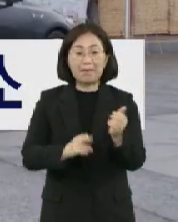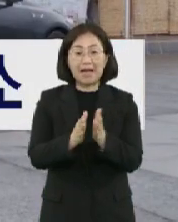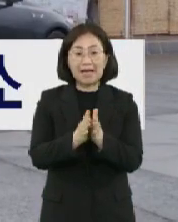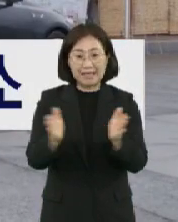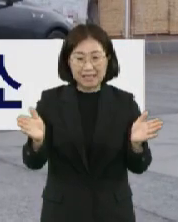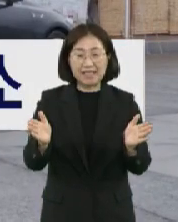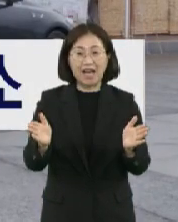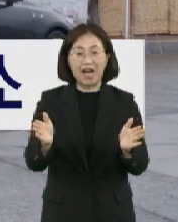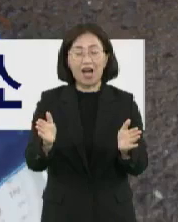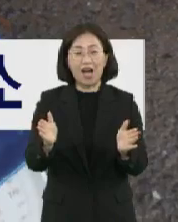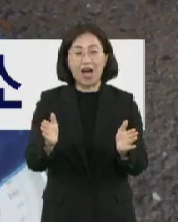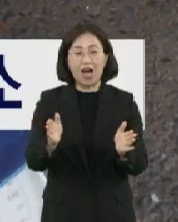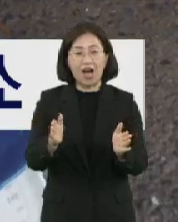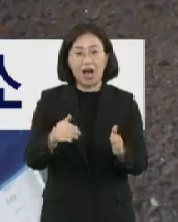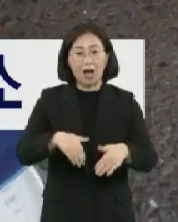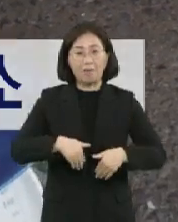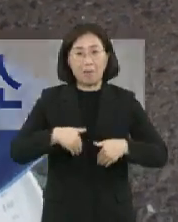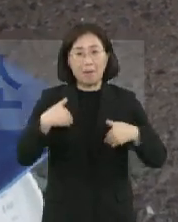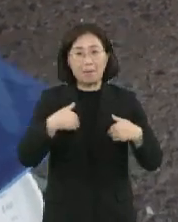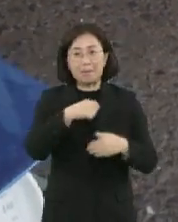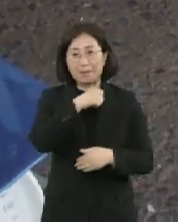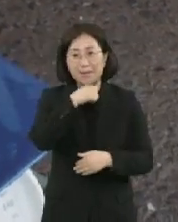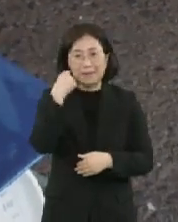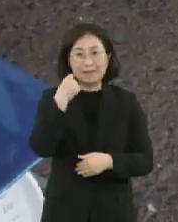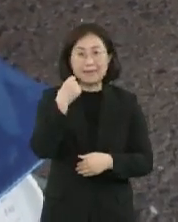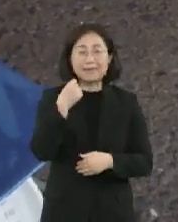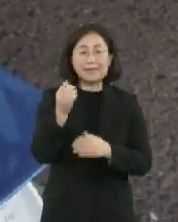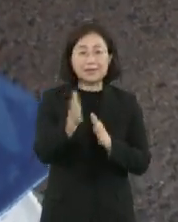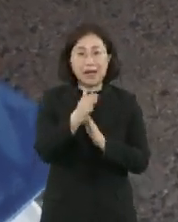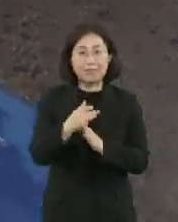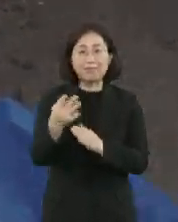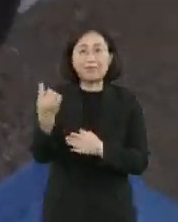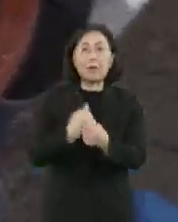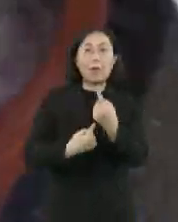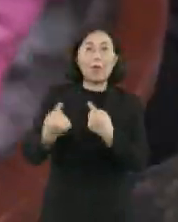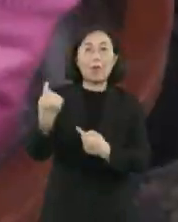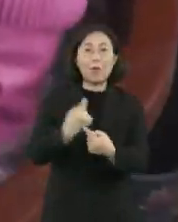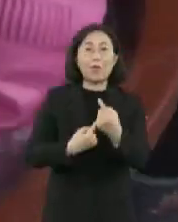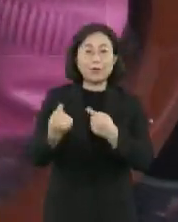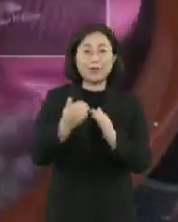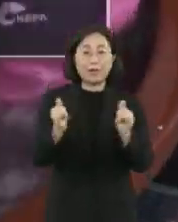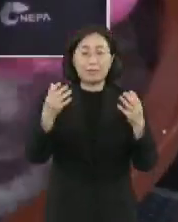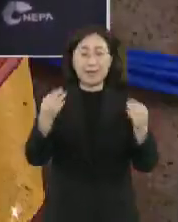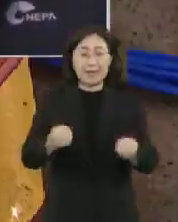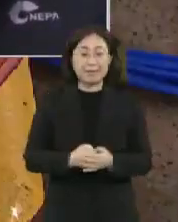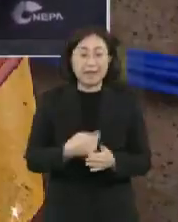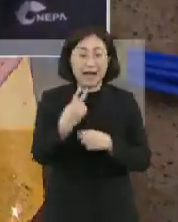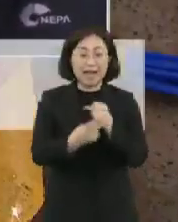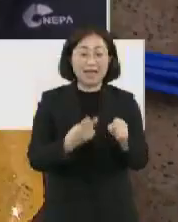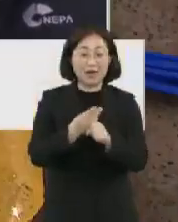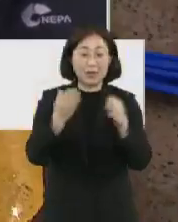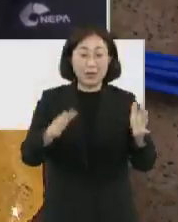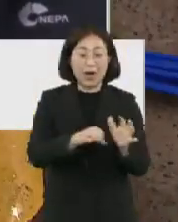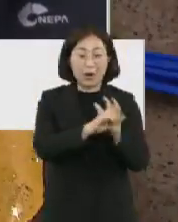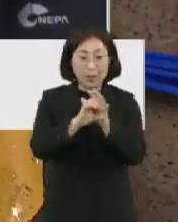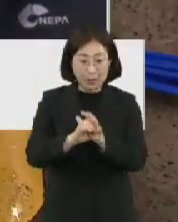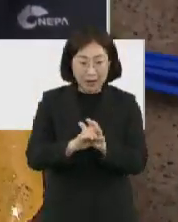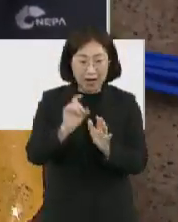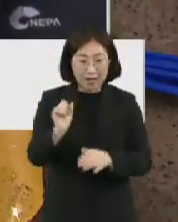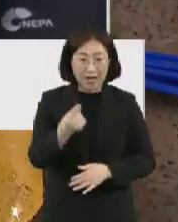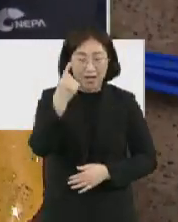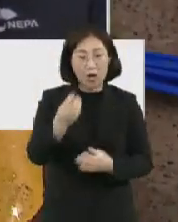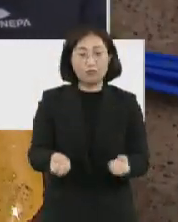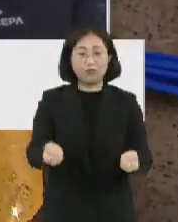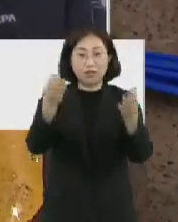수산물을 즐기려는 미식가들의 발길이 이어졌습니다 지난 2년간 코롤라 1 그로 인해서 축제를